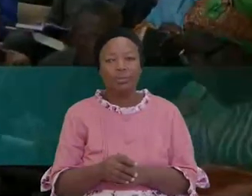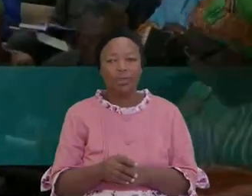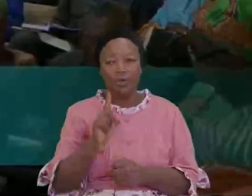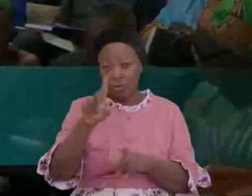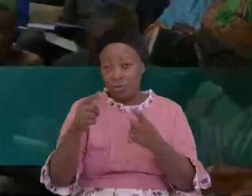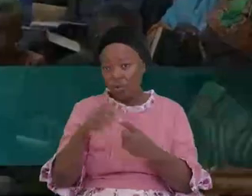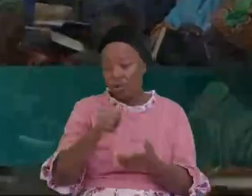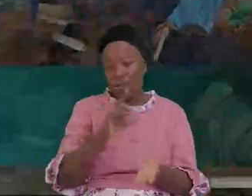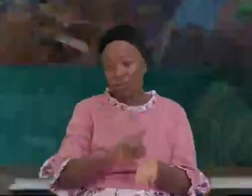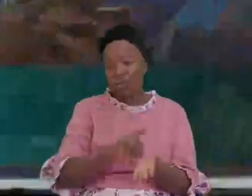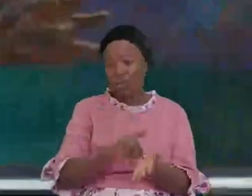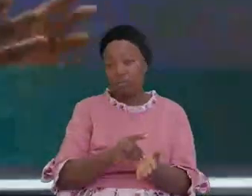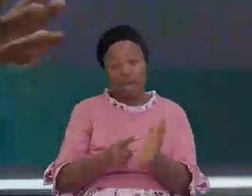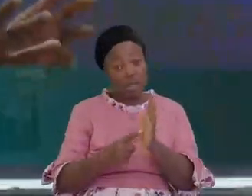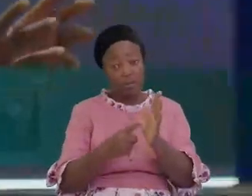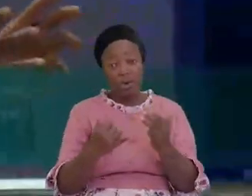Vous allez vers un docteur.